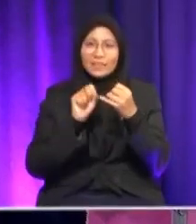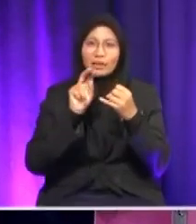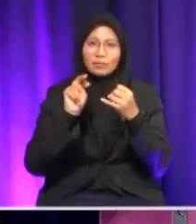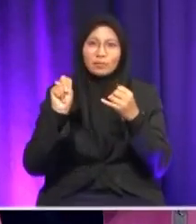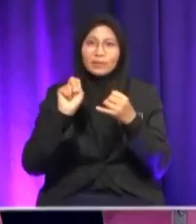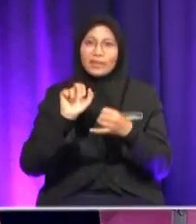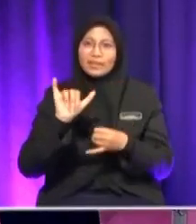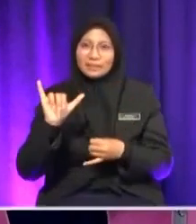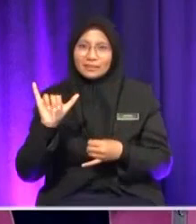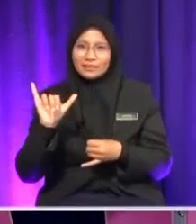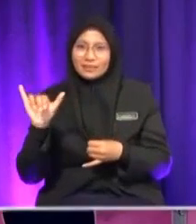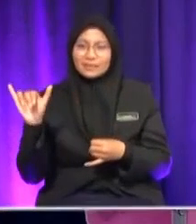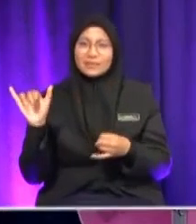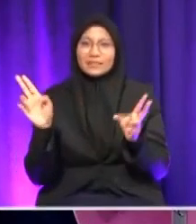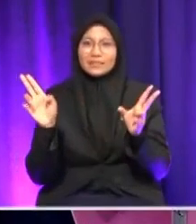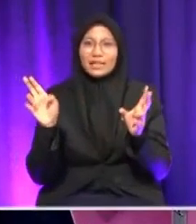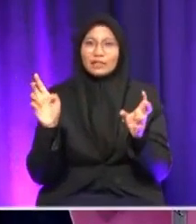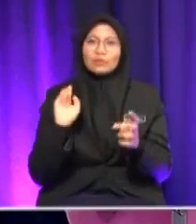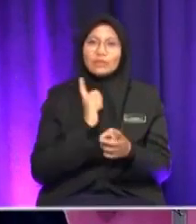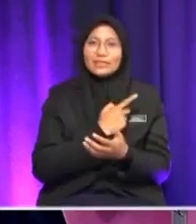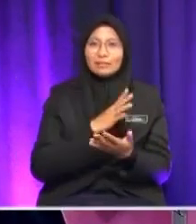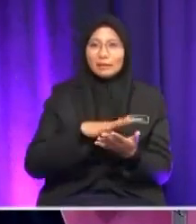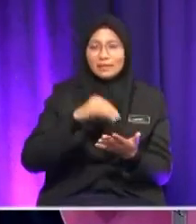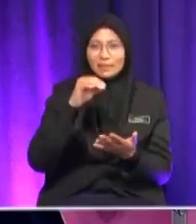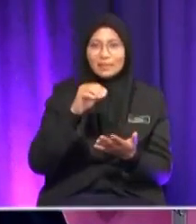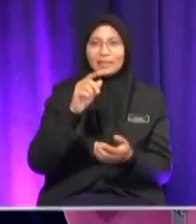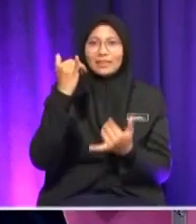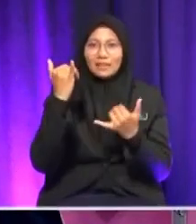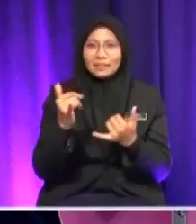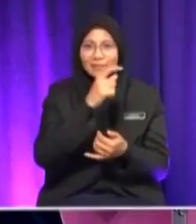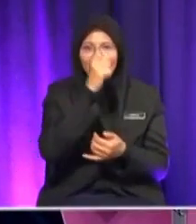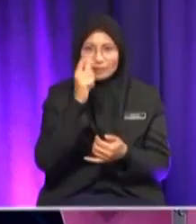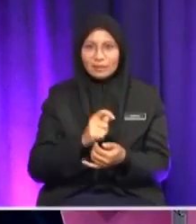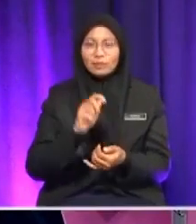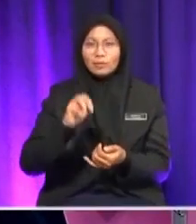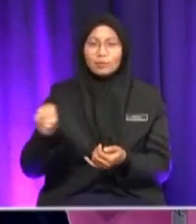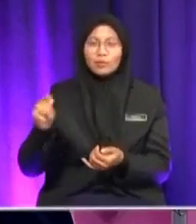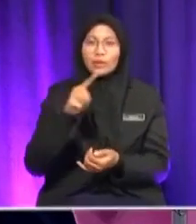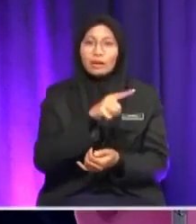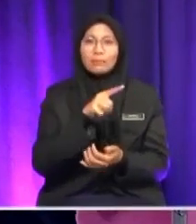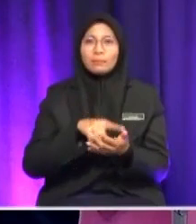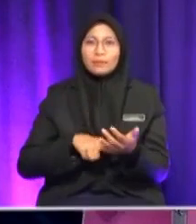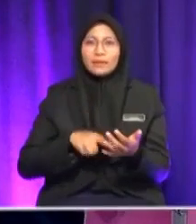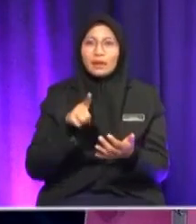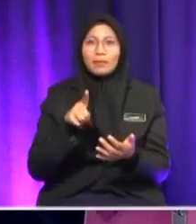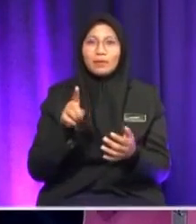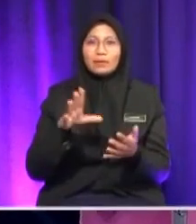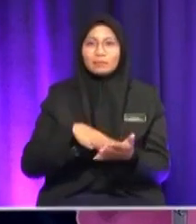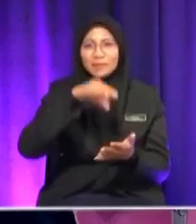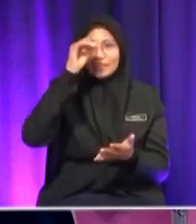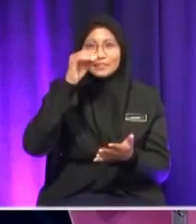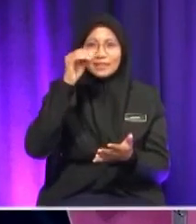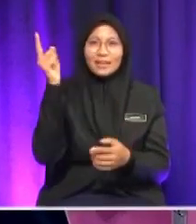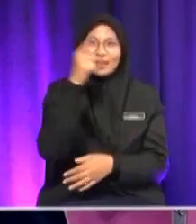kita tanya pelajar kita, murid kita, apakah yang mereka faham secara keseluruhan tentang tajuk yang kita belajar,